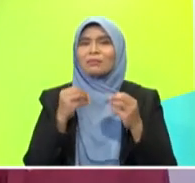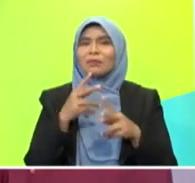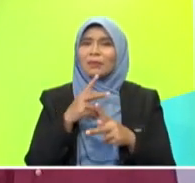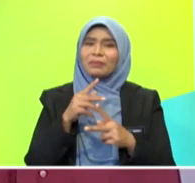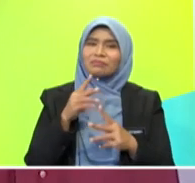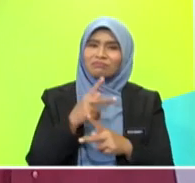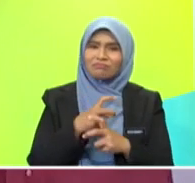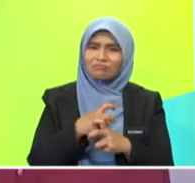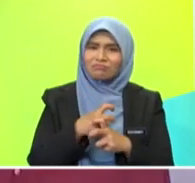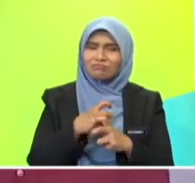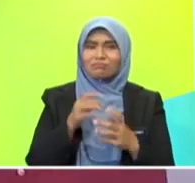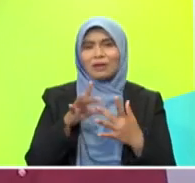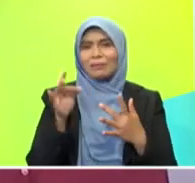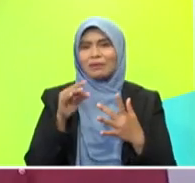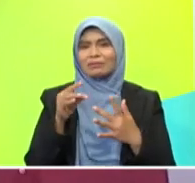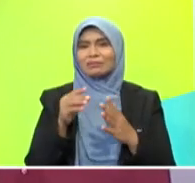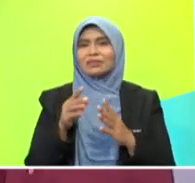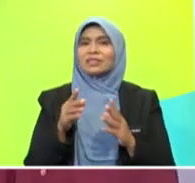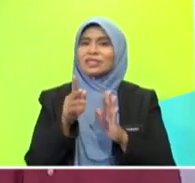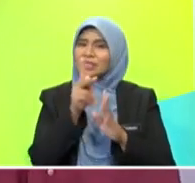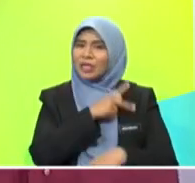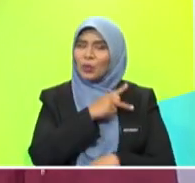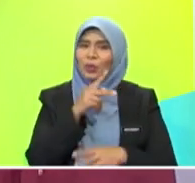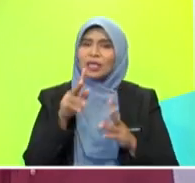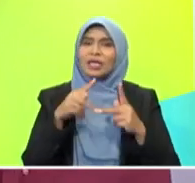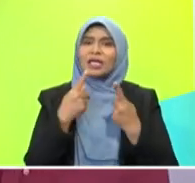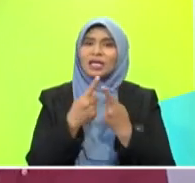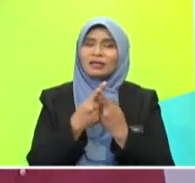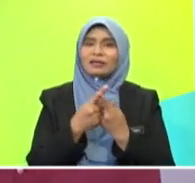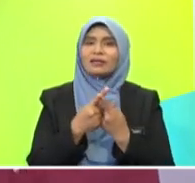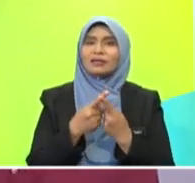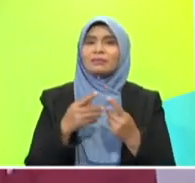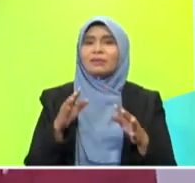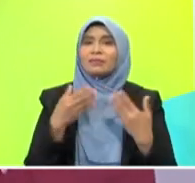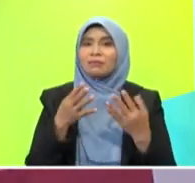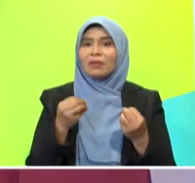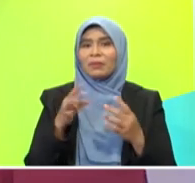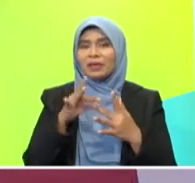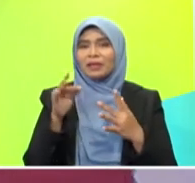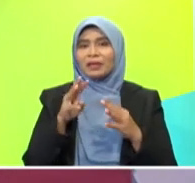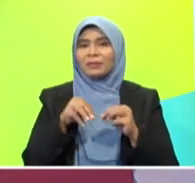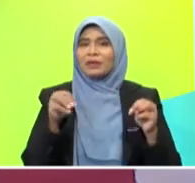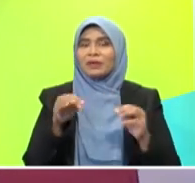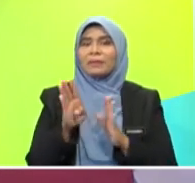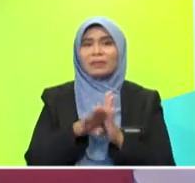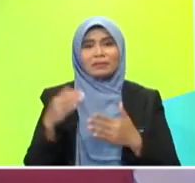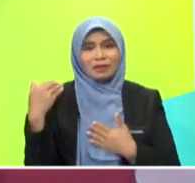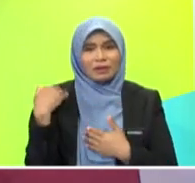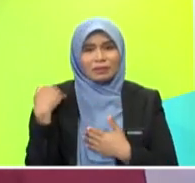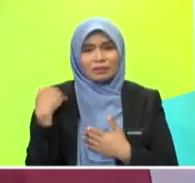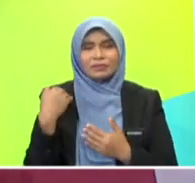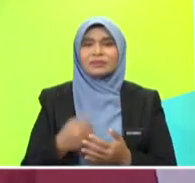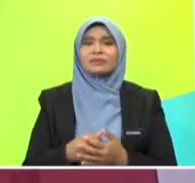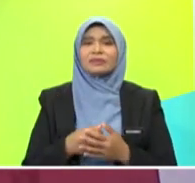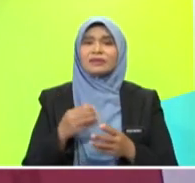satu orang ketuk kelas ya bertanggung jawab lagi yang ini